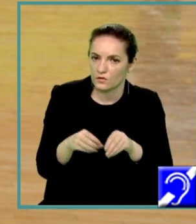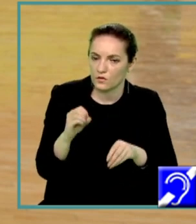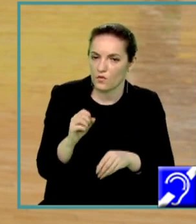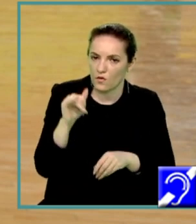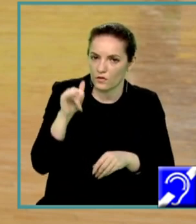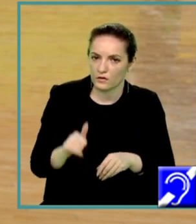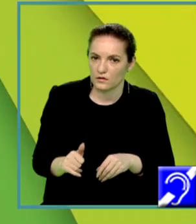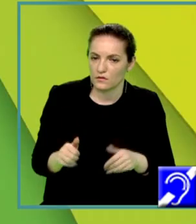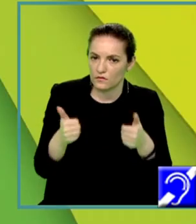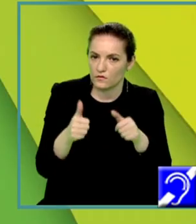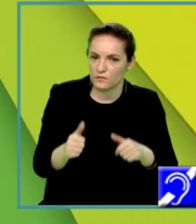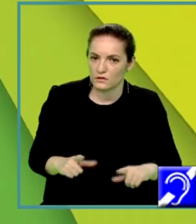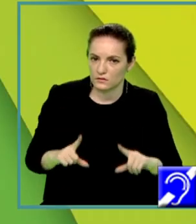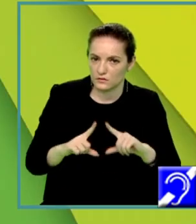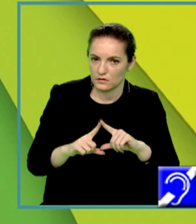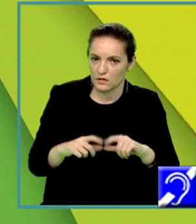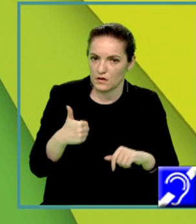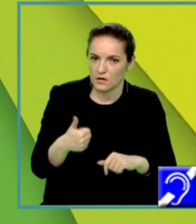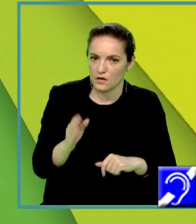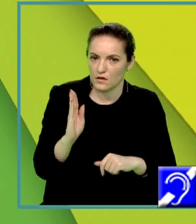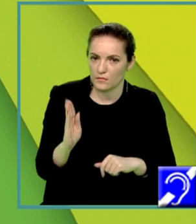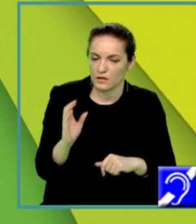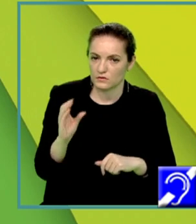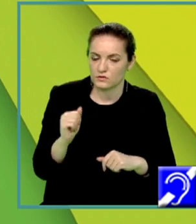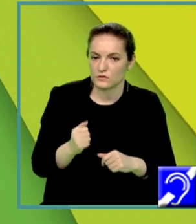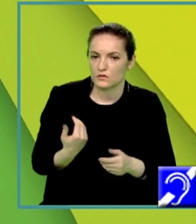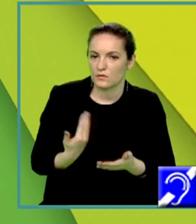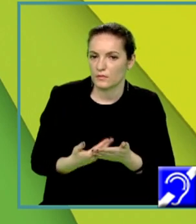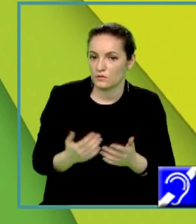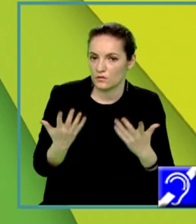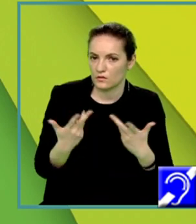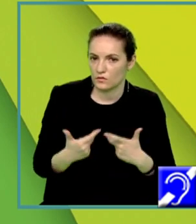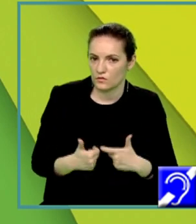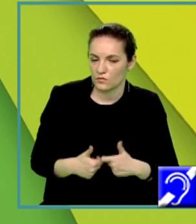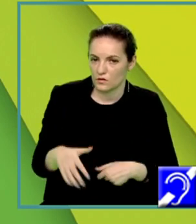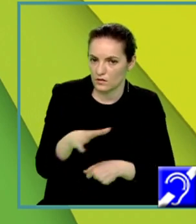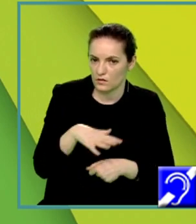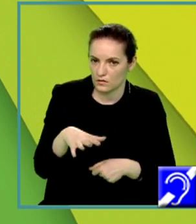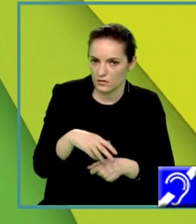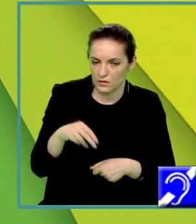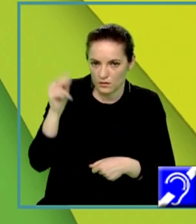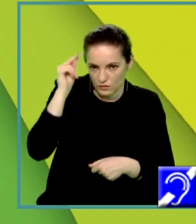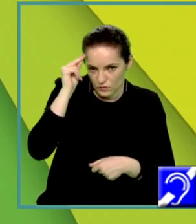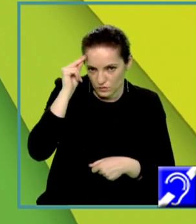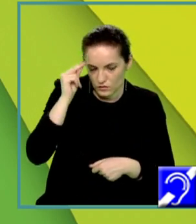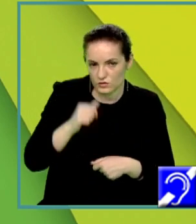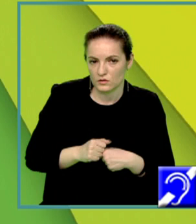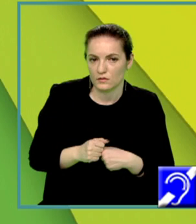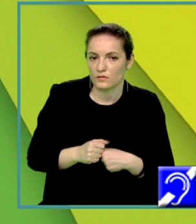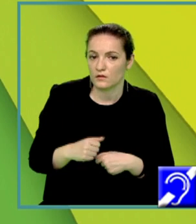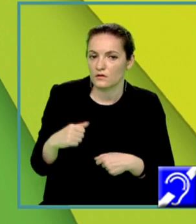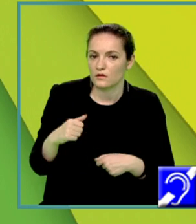formează triunghiul ABC. Pentru a afla area unui triunghi, cunoaștem că, în general,